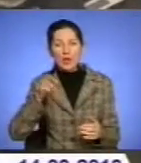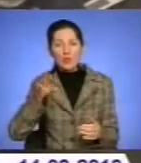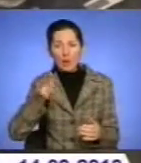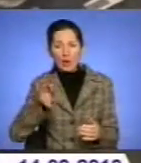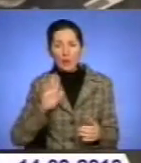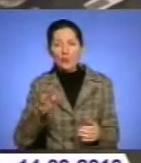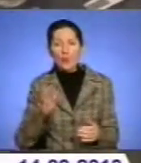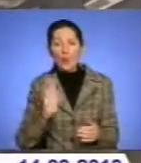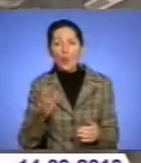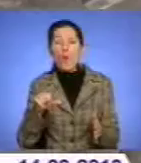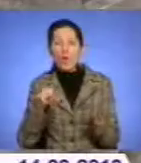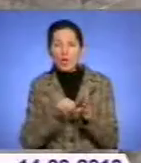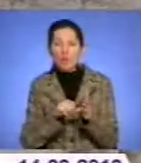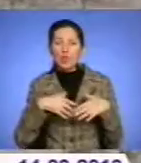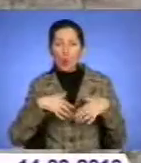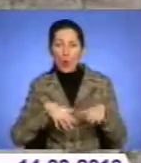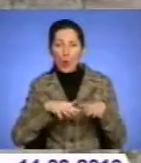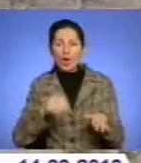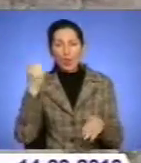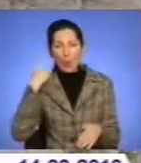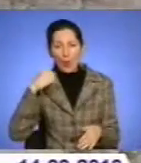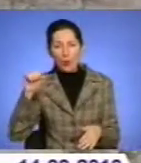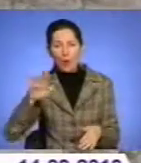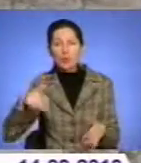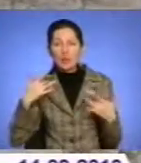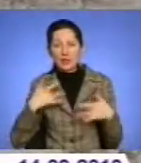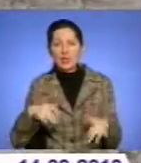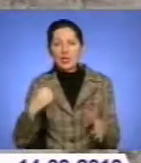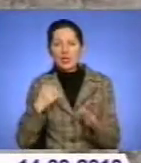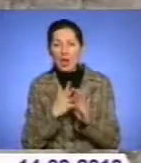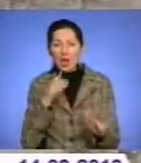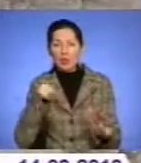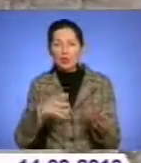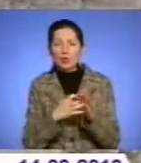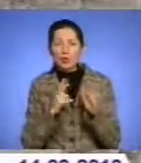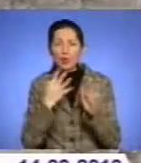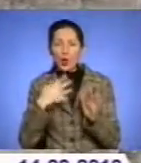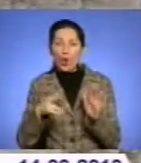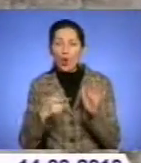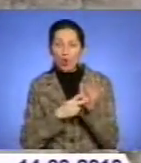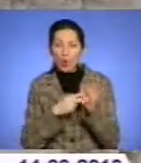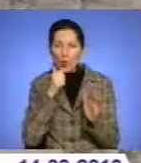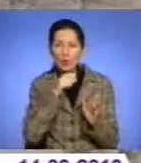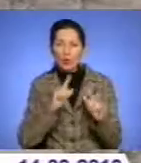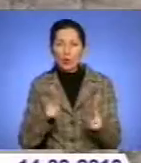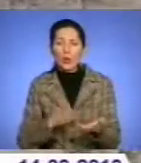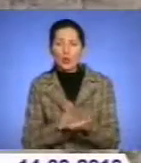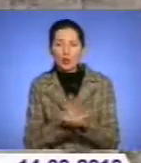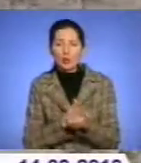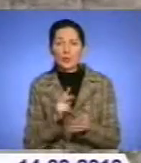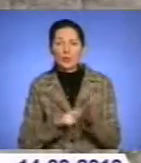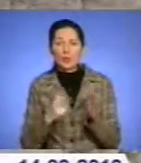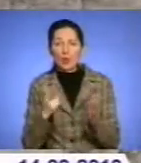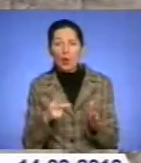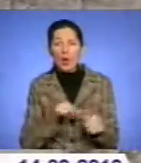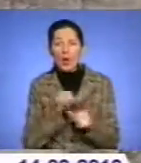учасником параду перемоги. Після демобілізації з армії у 1947 році вступив на службу до 82-ї окремої воєнізованої